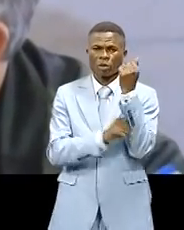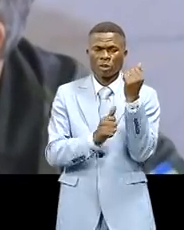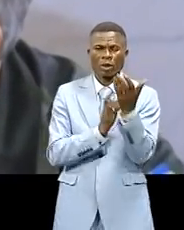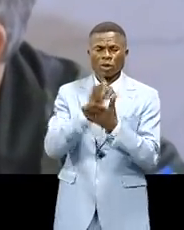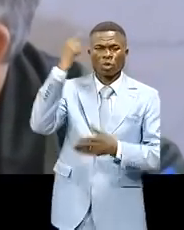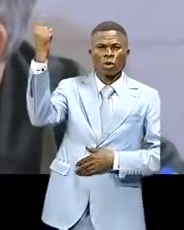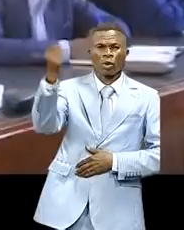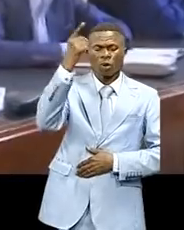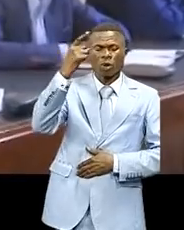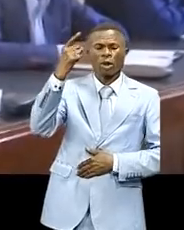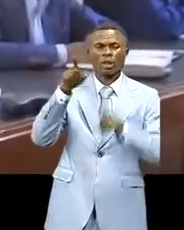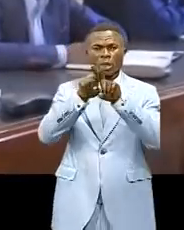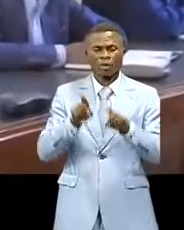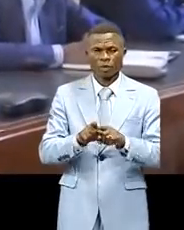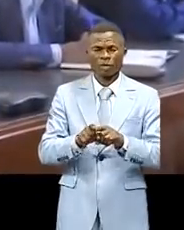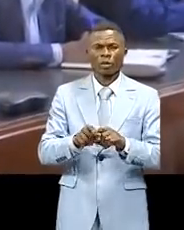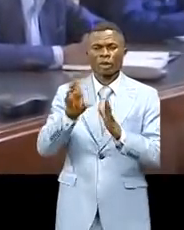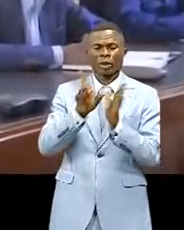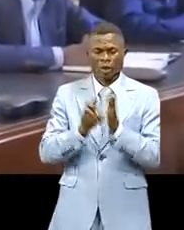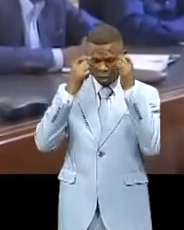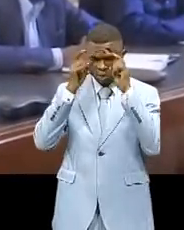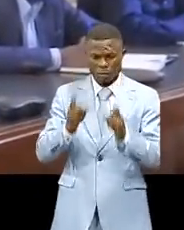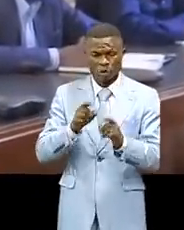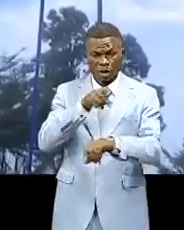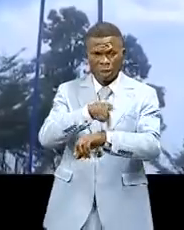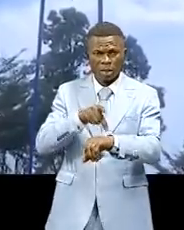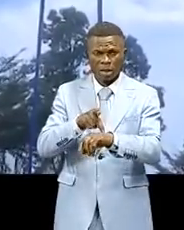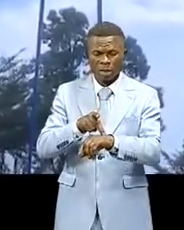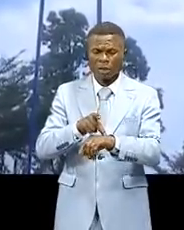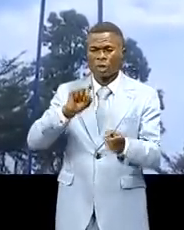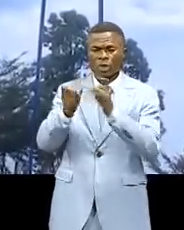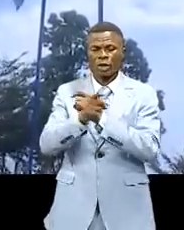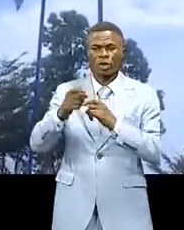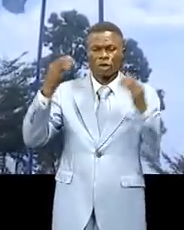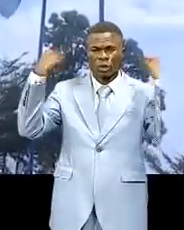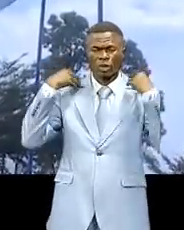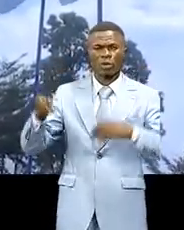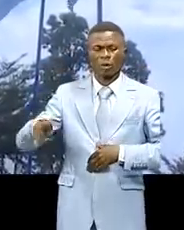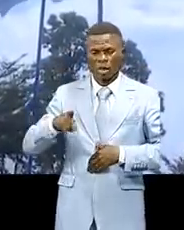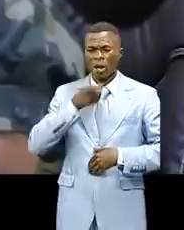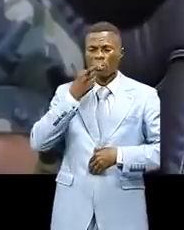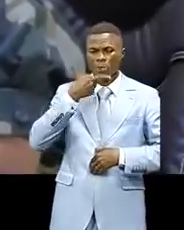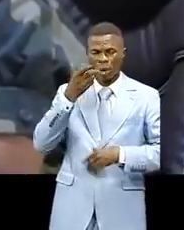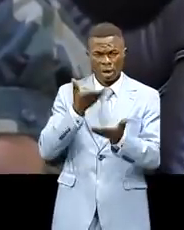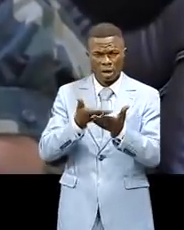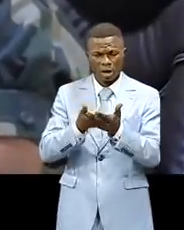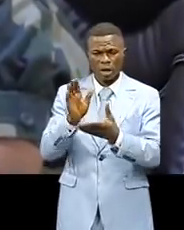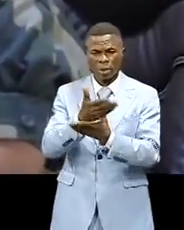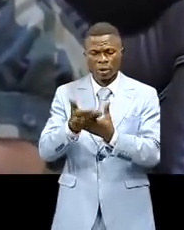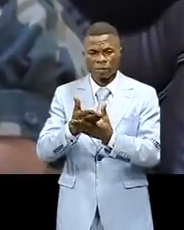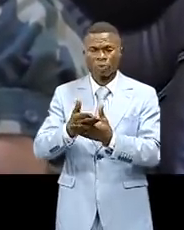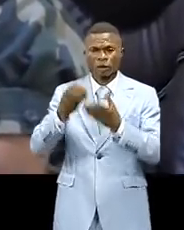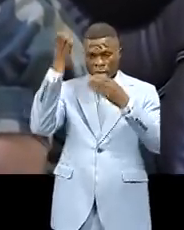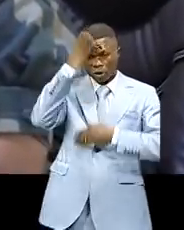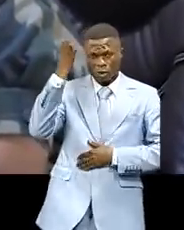humanitaire et de règles d'engagement impériaux de l'état de siège ont été au coeur de la rencontre entre le lieutenant